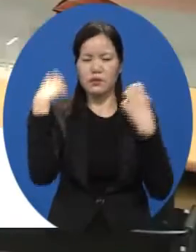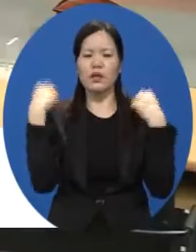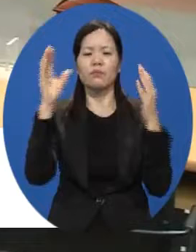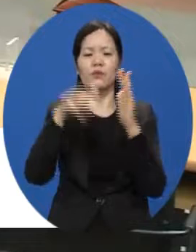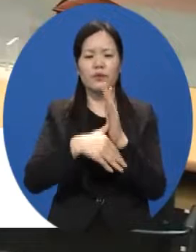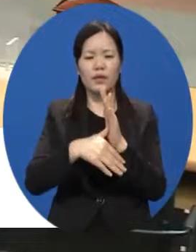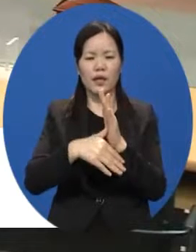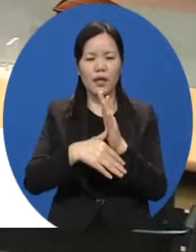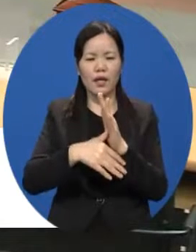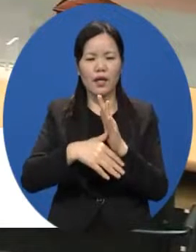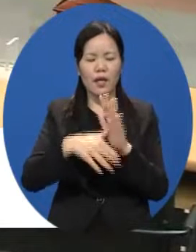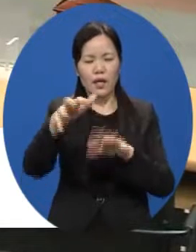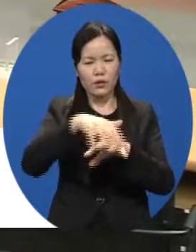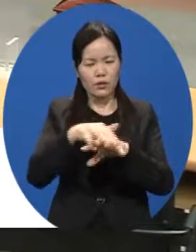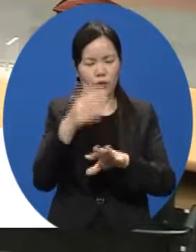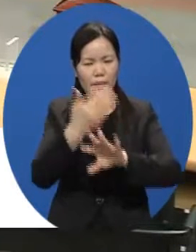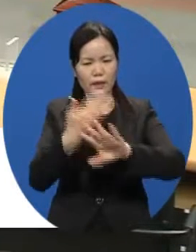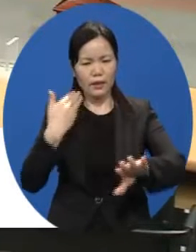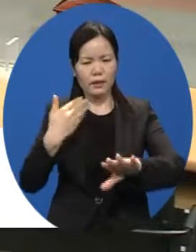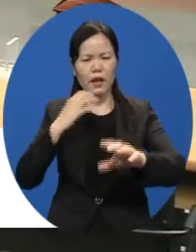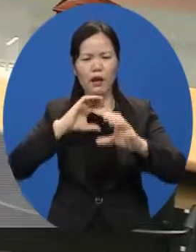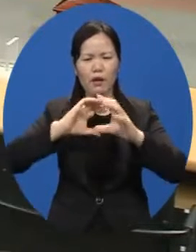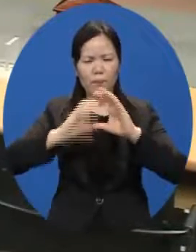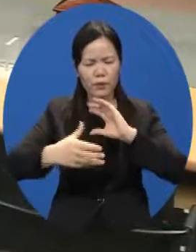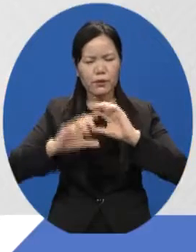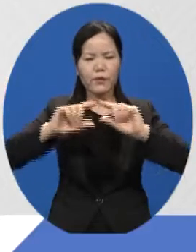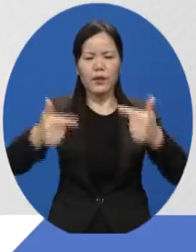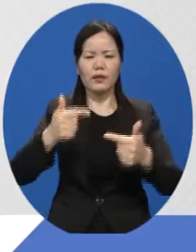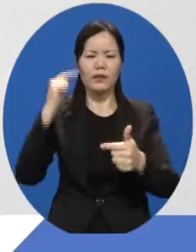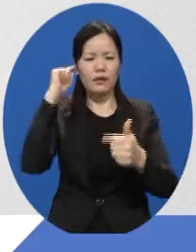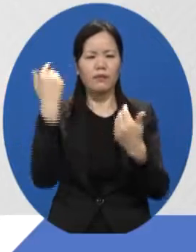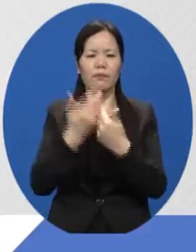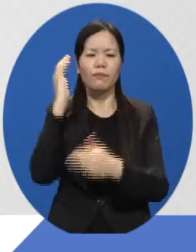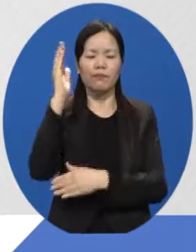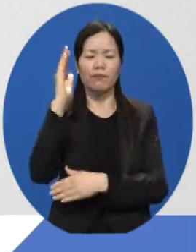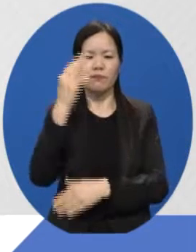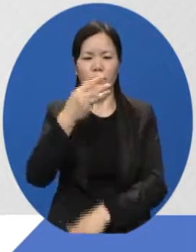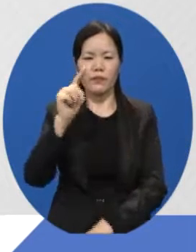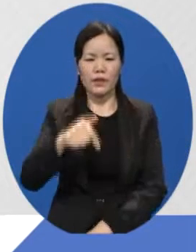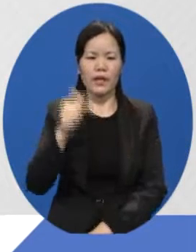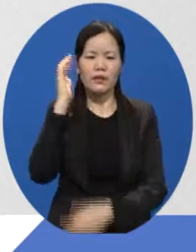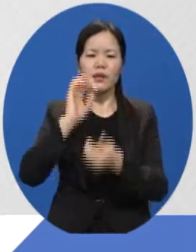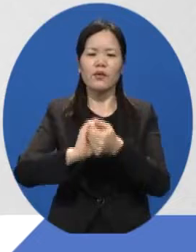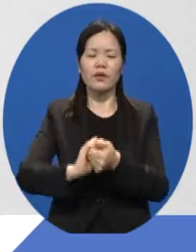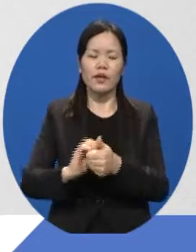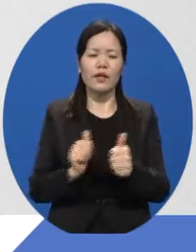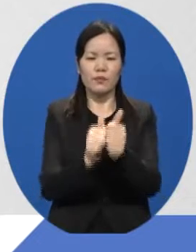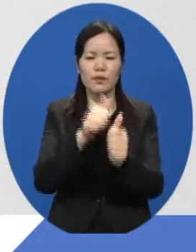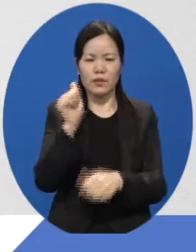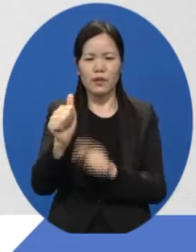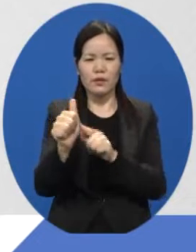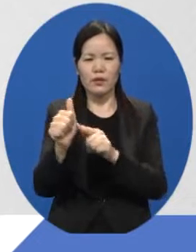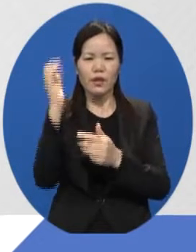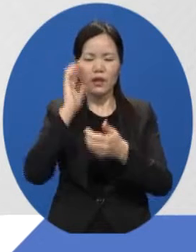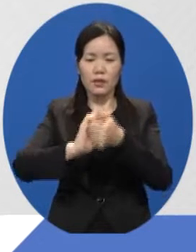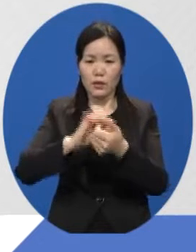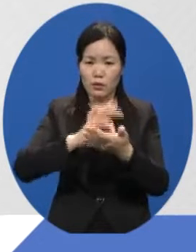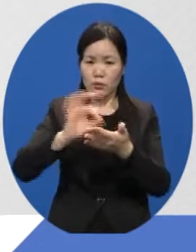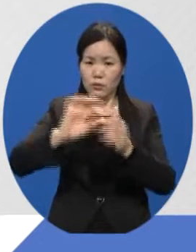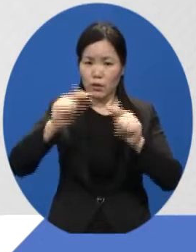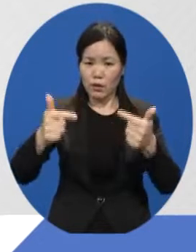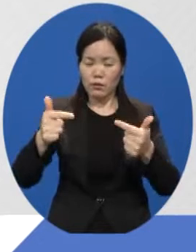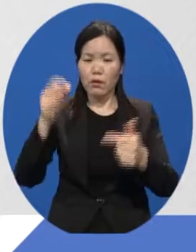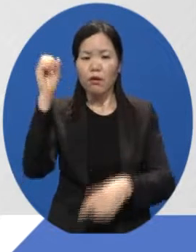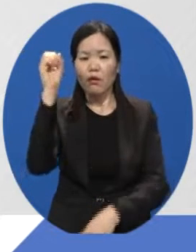구조와 달라졌다며 불통 이미지를 반박했습니다. 탁현민 청와대 비서관도 청와대를 쓰지 않을